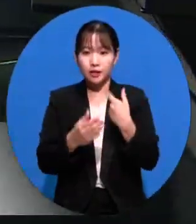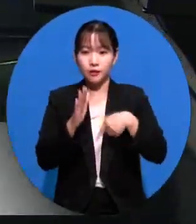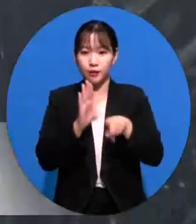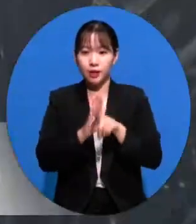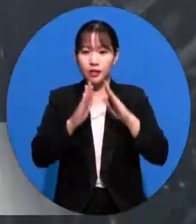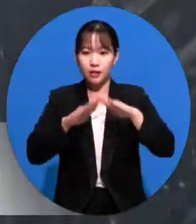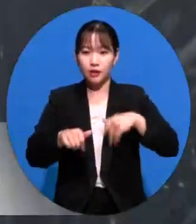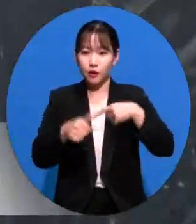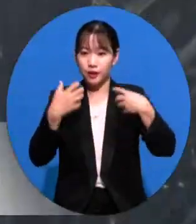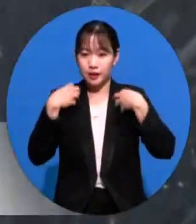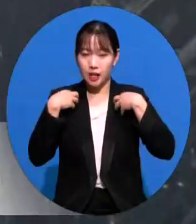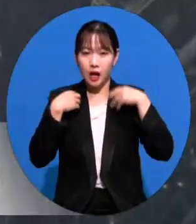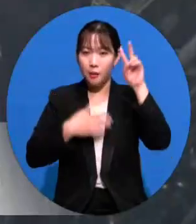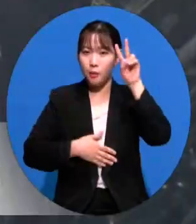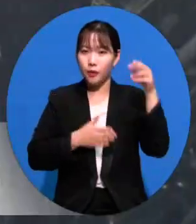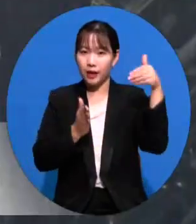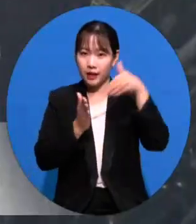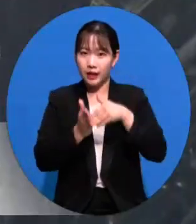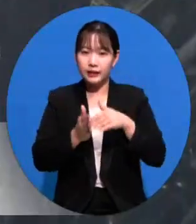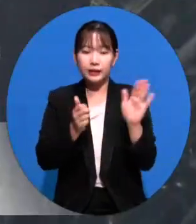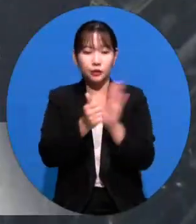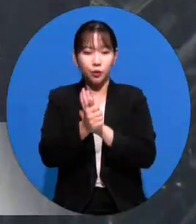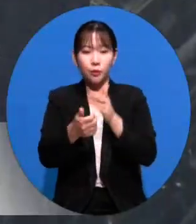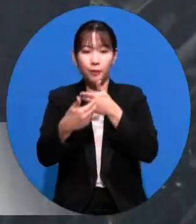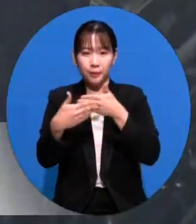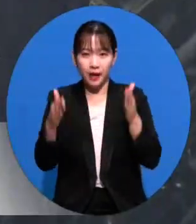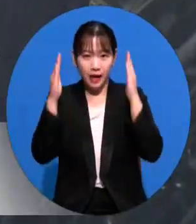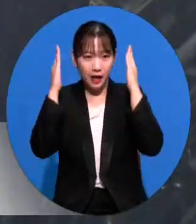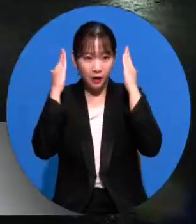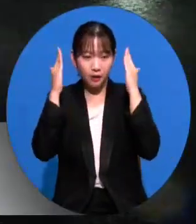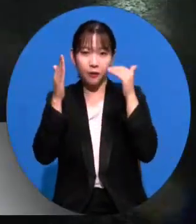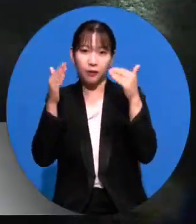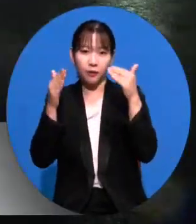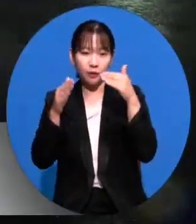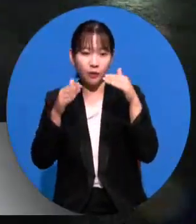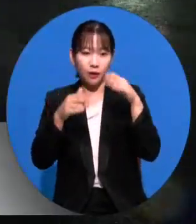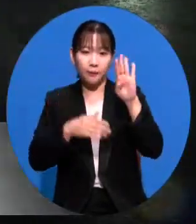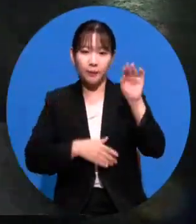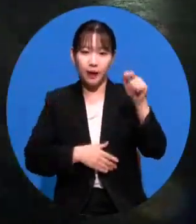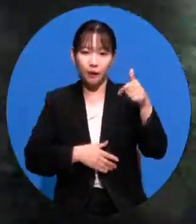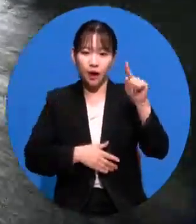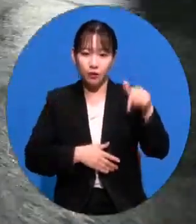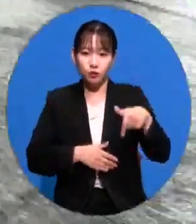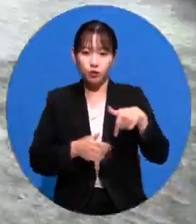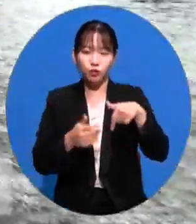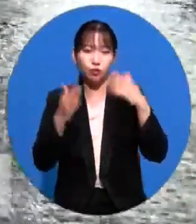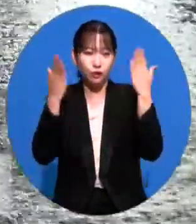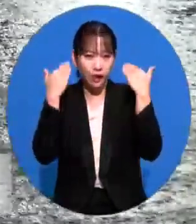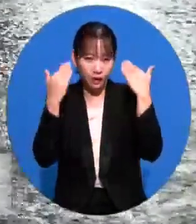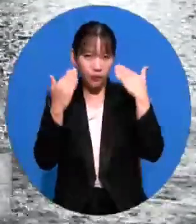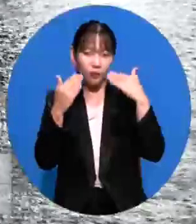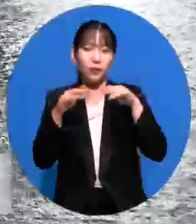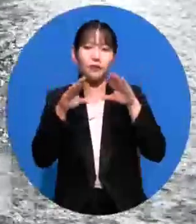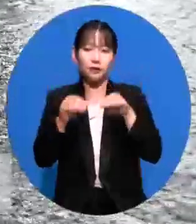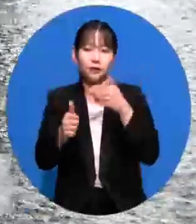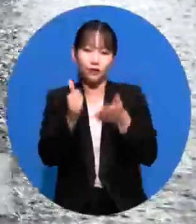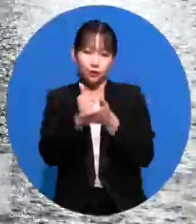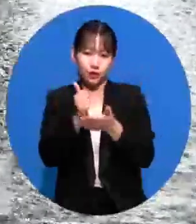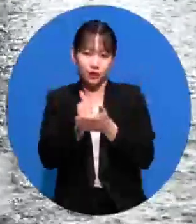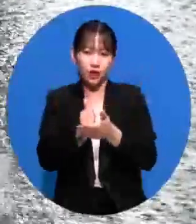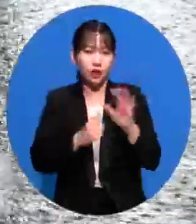위해 전남교육청은 모레까지 돌봄교실과 방과후 학교 운영 중단을 권고하기도 했습니다. 태풍이 점점